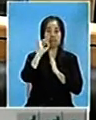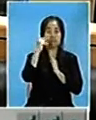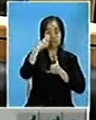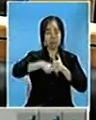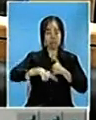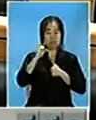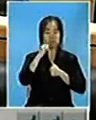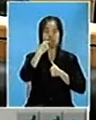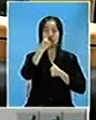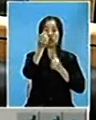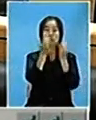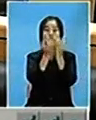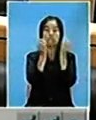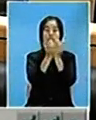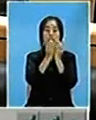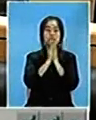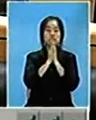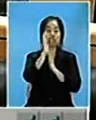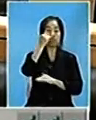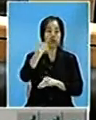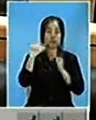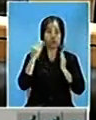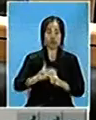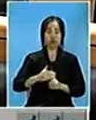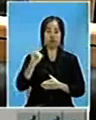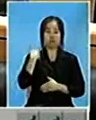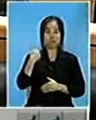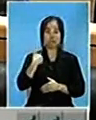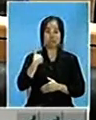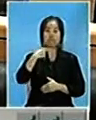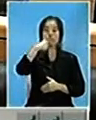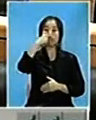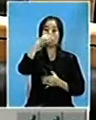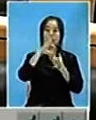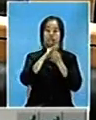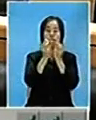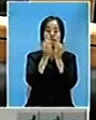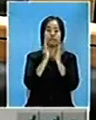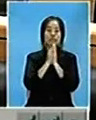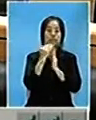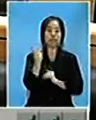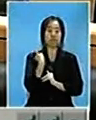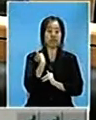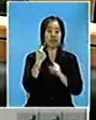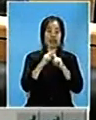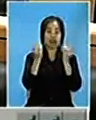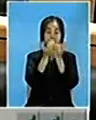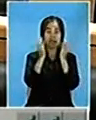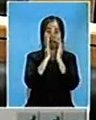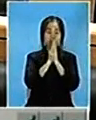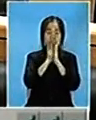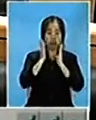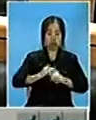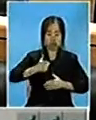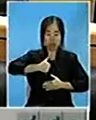เพราะโจรเขาชอบเปล่งธรรมะครับ บางครั้งธรรมะไม่ได้ออกมาจากปากของผู้ทรงศีล